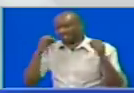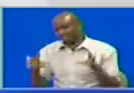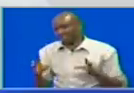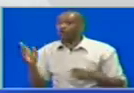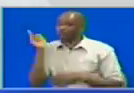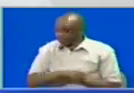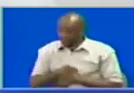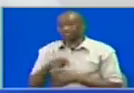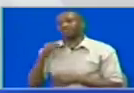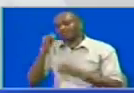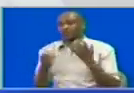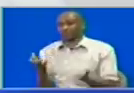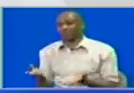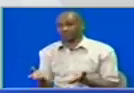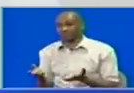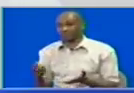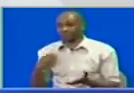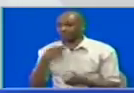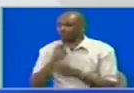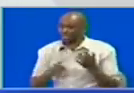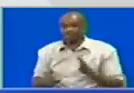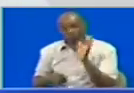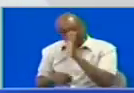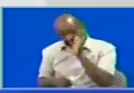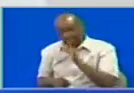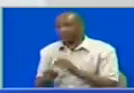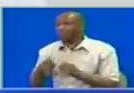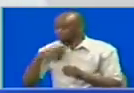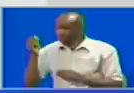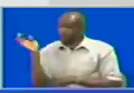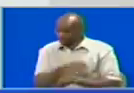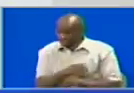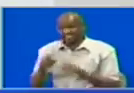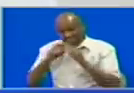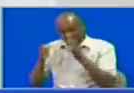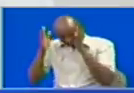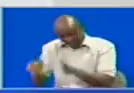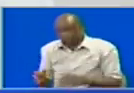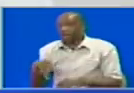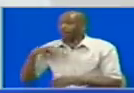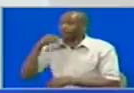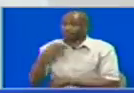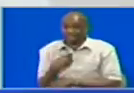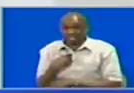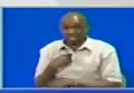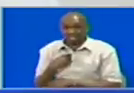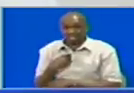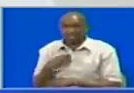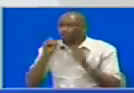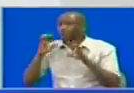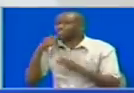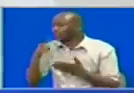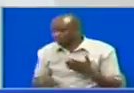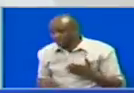Tumemaliza nenda penalty. Tutatumia ile yuko. Sasa mimi kwa nikuondoka narudi mwenye timu ile alikuja kunichukua. Kwanza kwani unarudi kama kocha